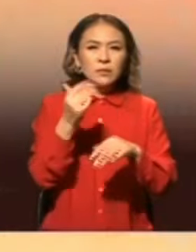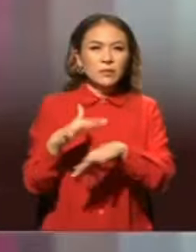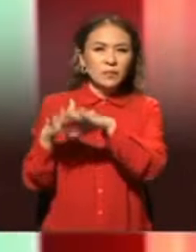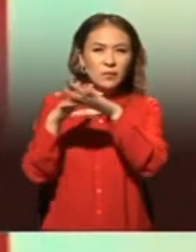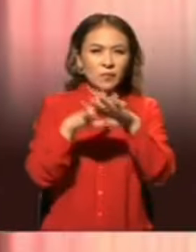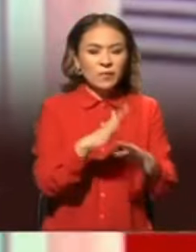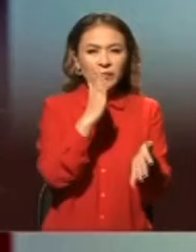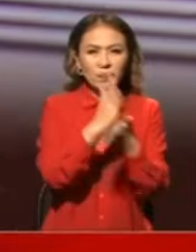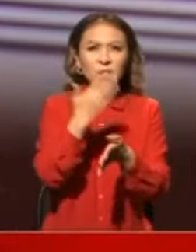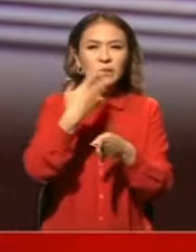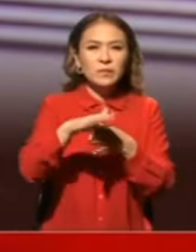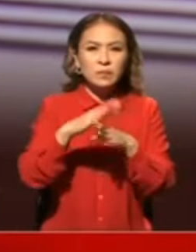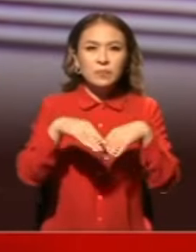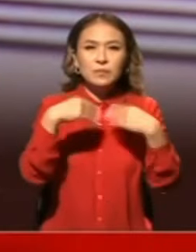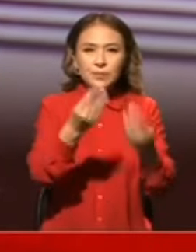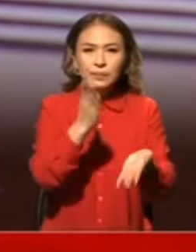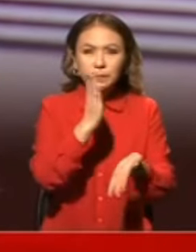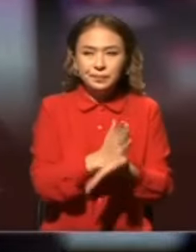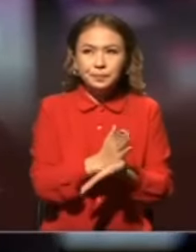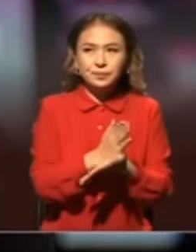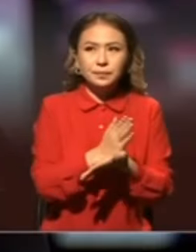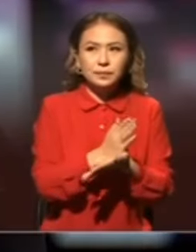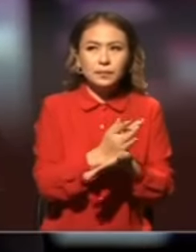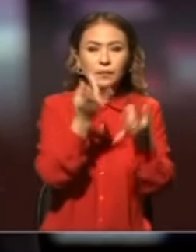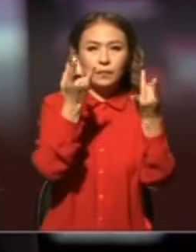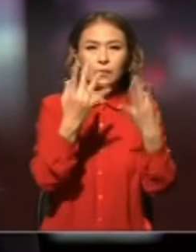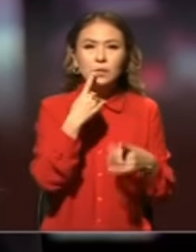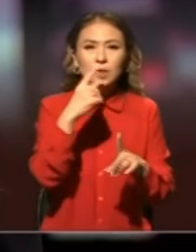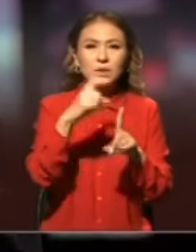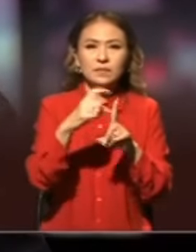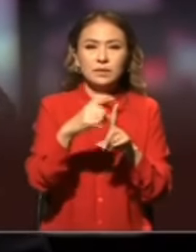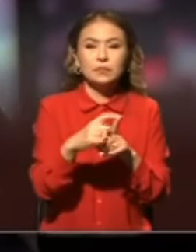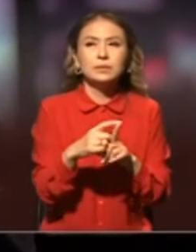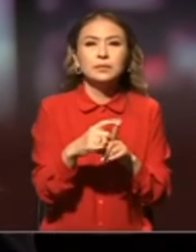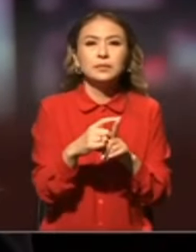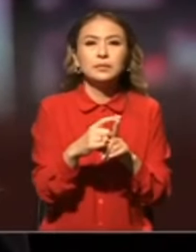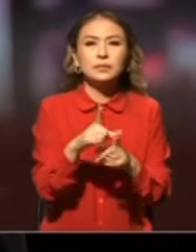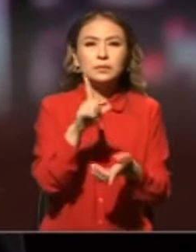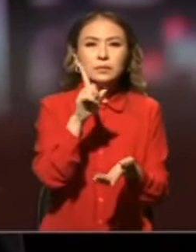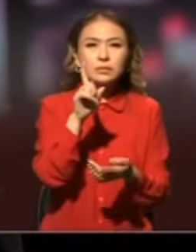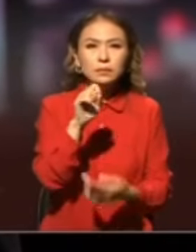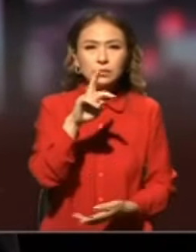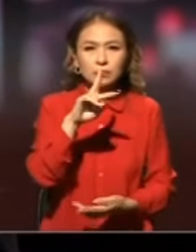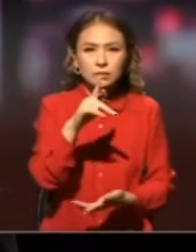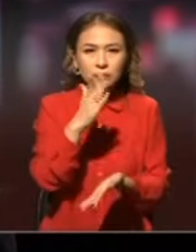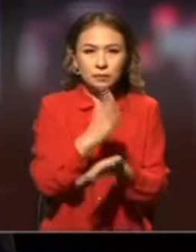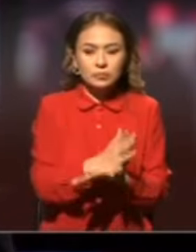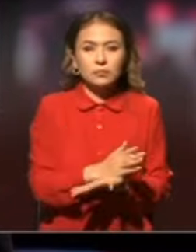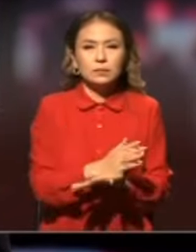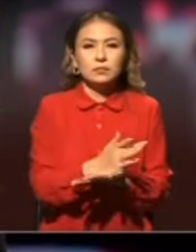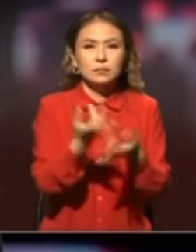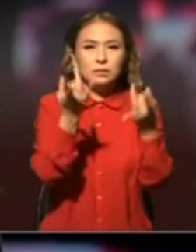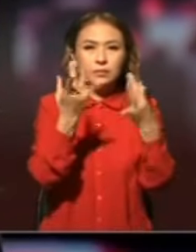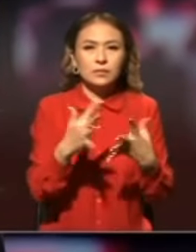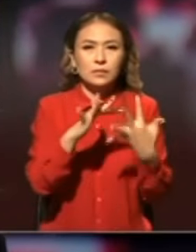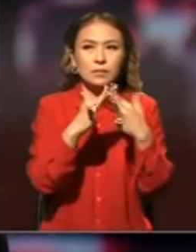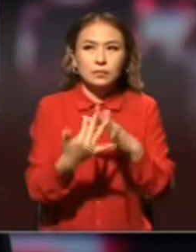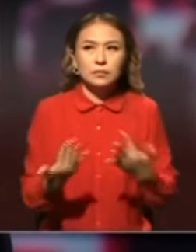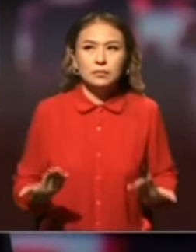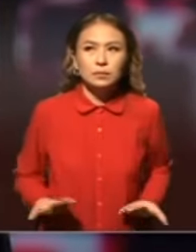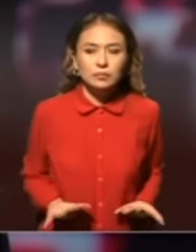жатыр, бәрі несие, бәрі лизинг. Қарапайым тілмен айтқан кезде оған залог деген зат бар. Қарапайым ауыл